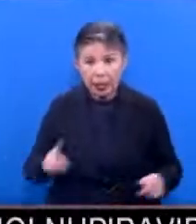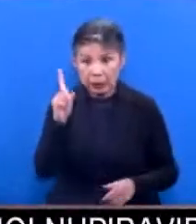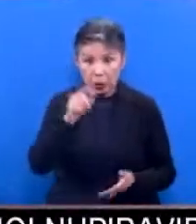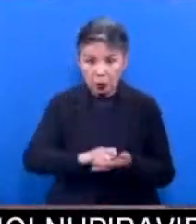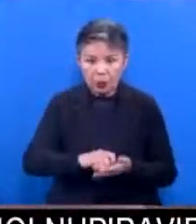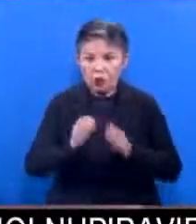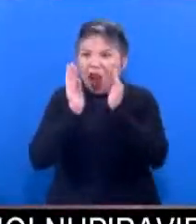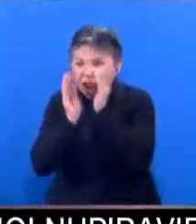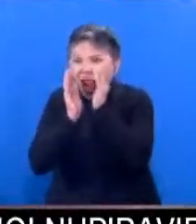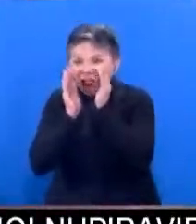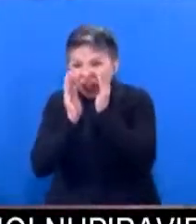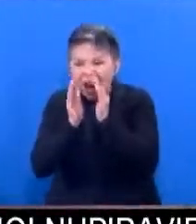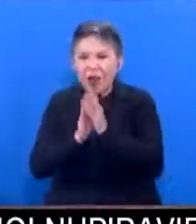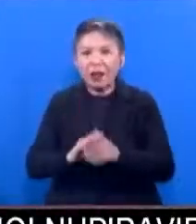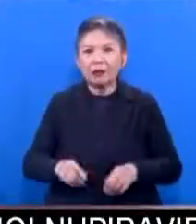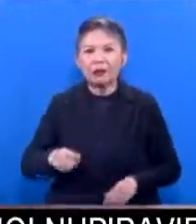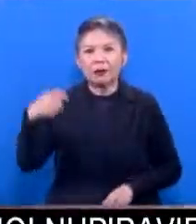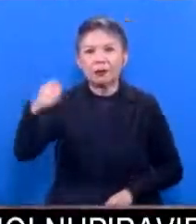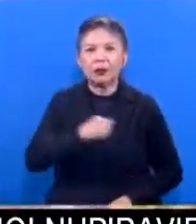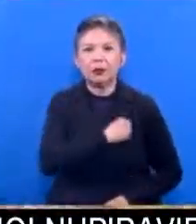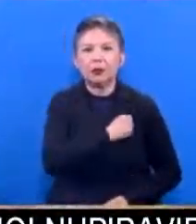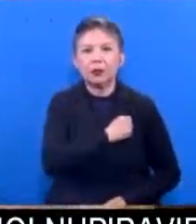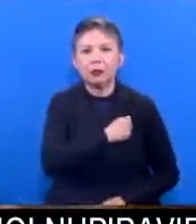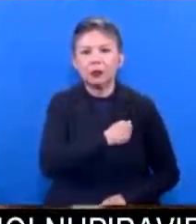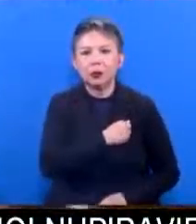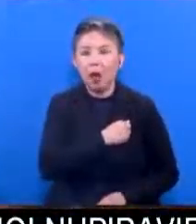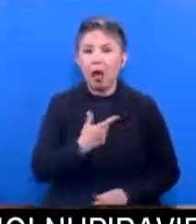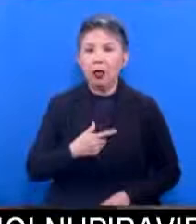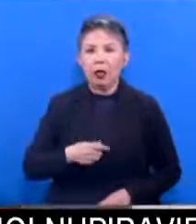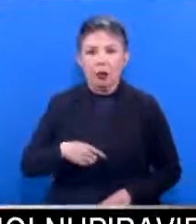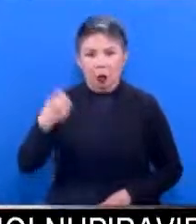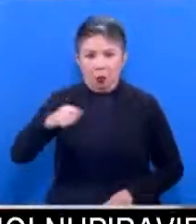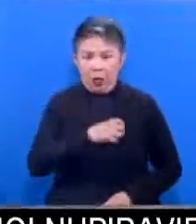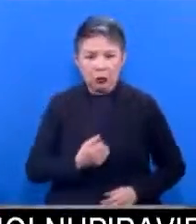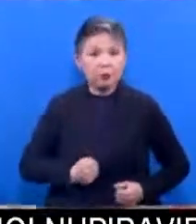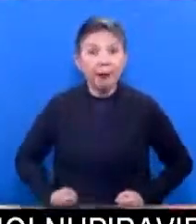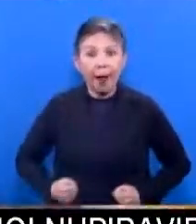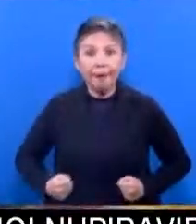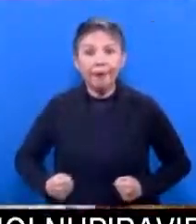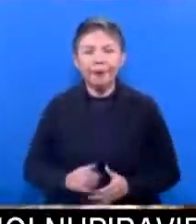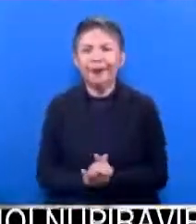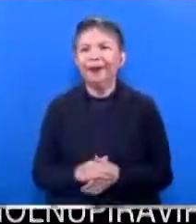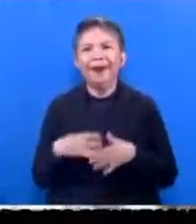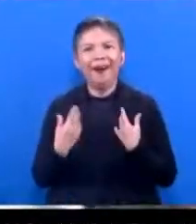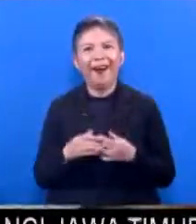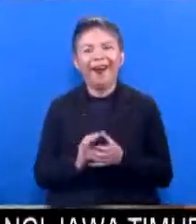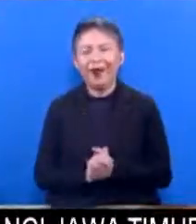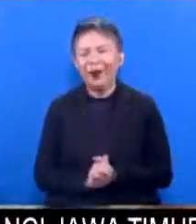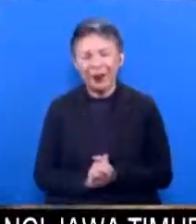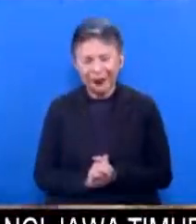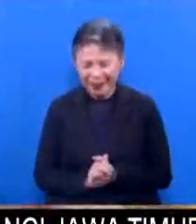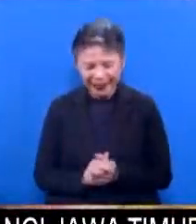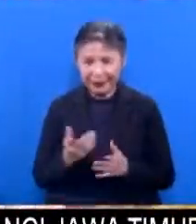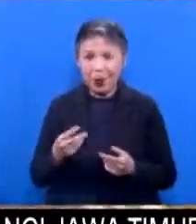lantas berteriak dengan suara lantang pada Menteri Risma yang langsung disambut tantangan dari sang menteri. Iya, kami apresiasi itu.